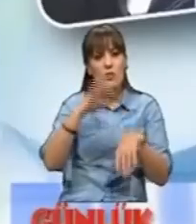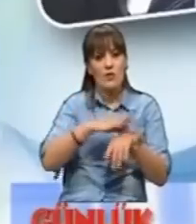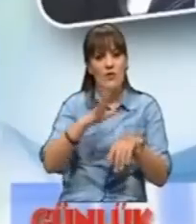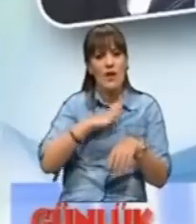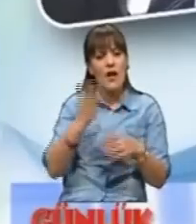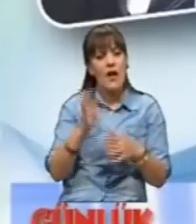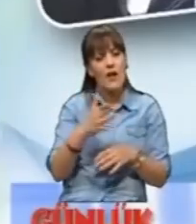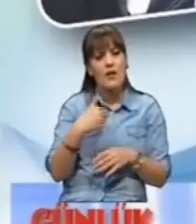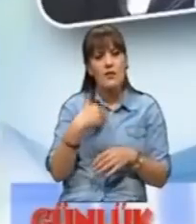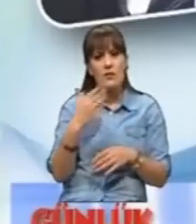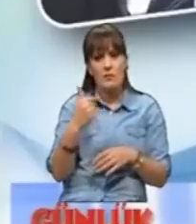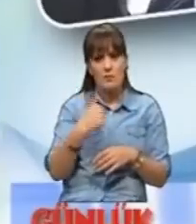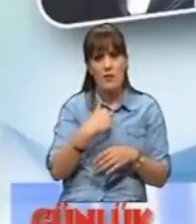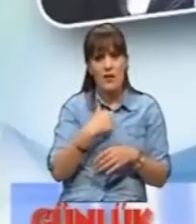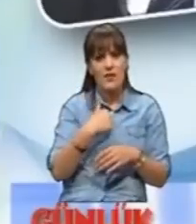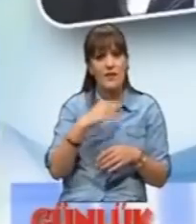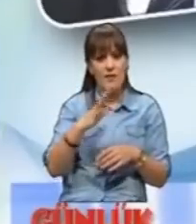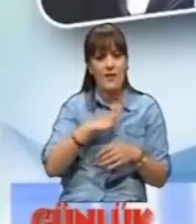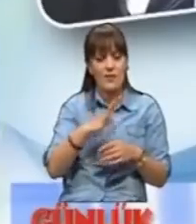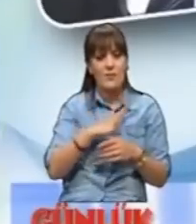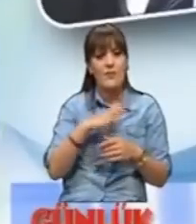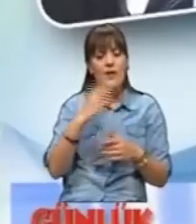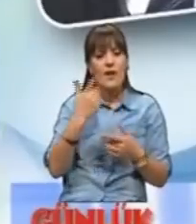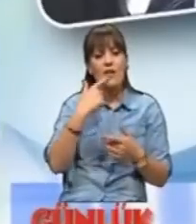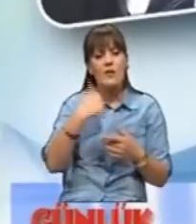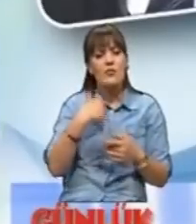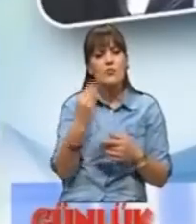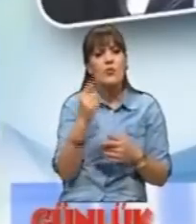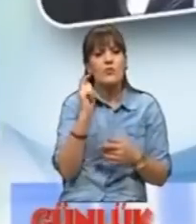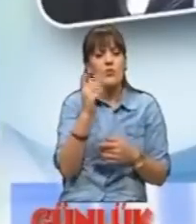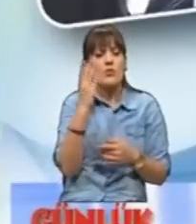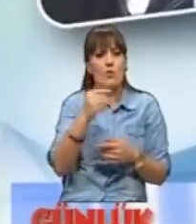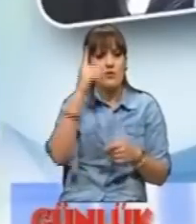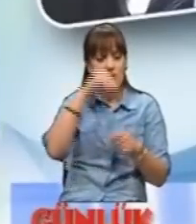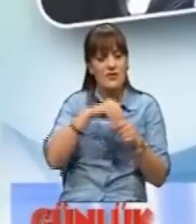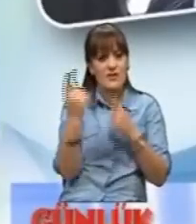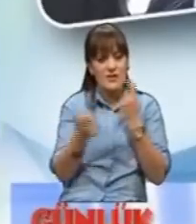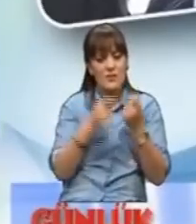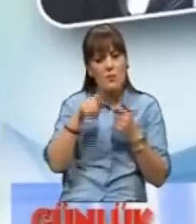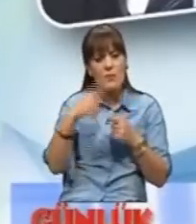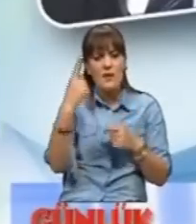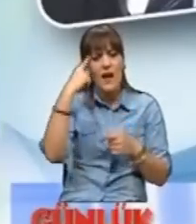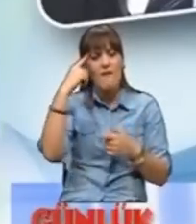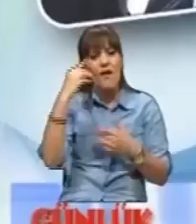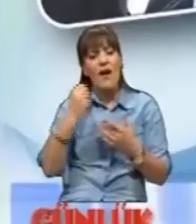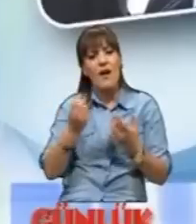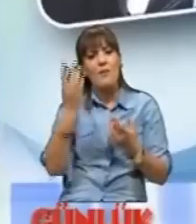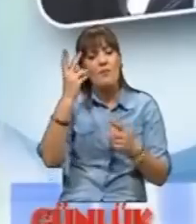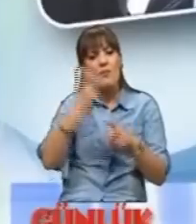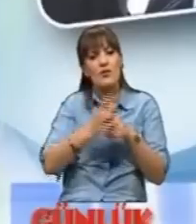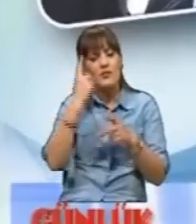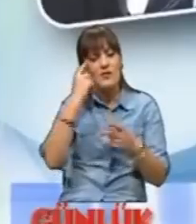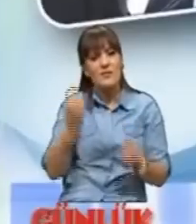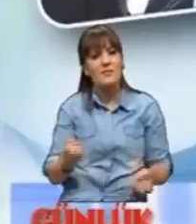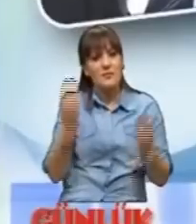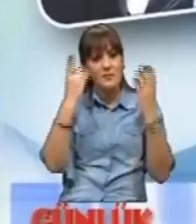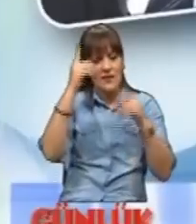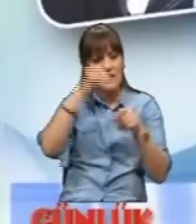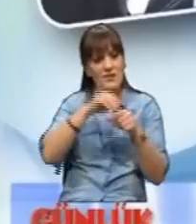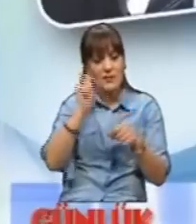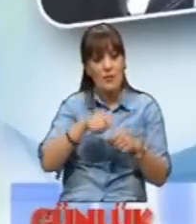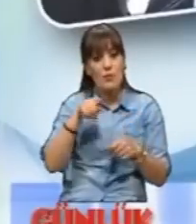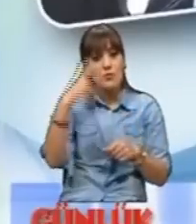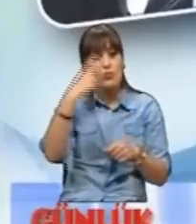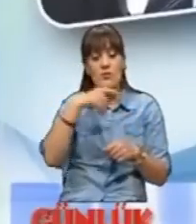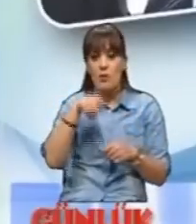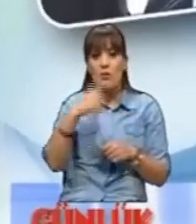dedi işler. Siz de mi? Ben de var. Evet. O işte dedi ki herhalde çok zor olduğu için işleri böyle biraz kafa dağıtmak için herhalde yapıyorlar bunları. Evet,